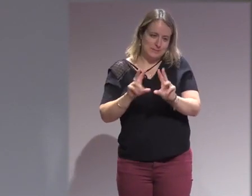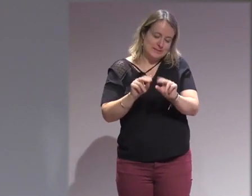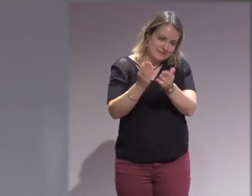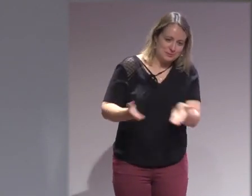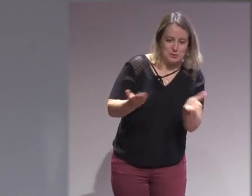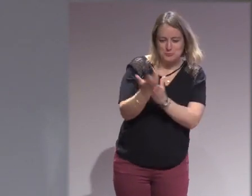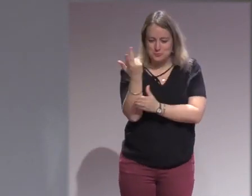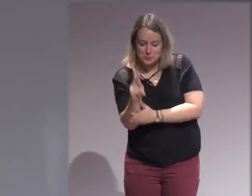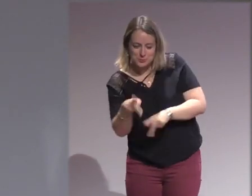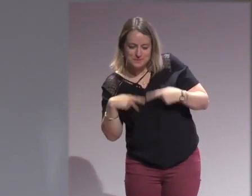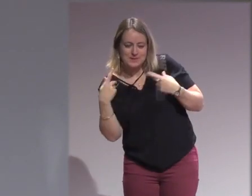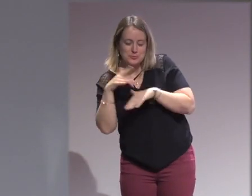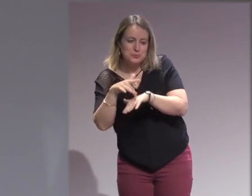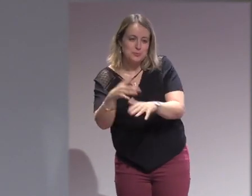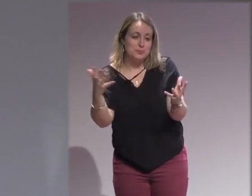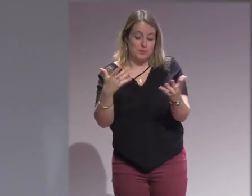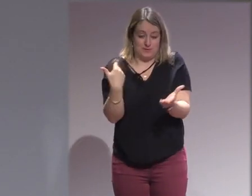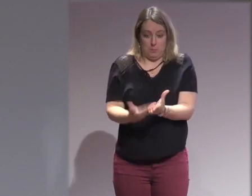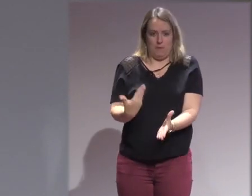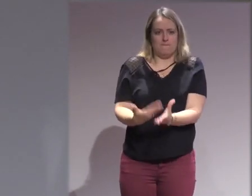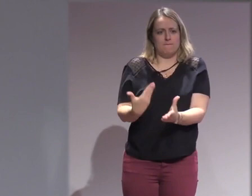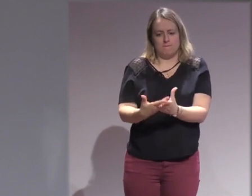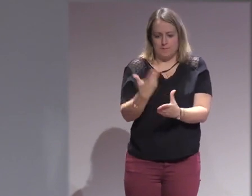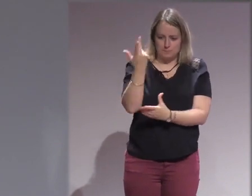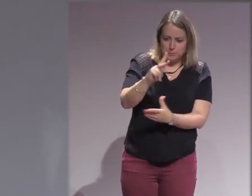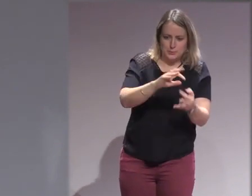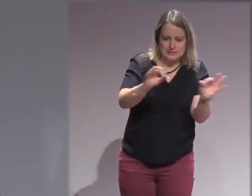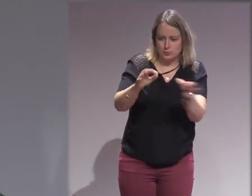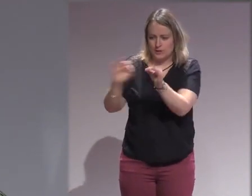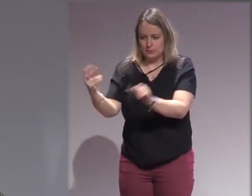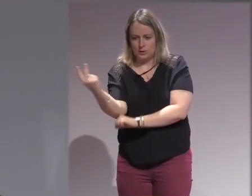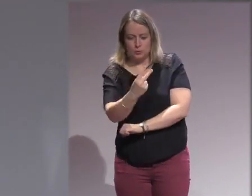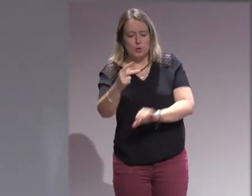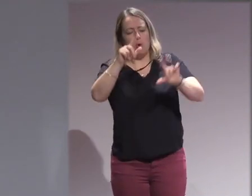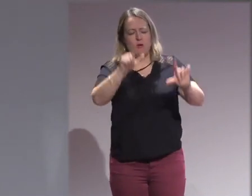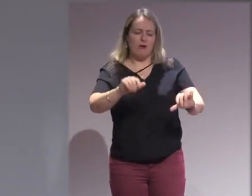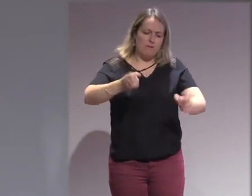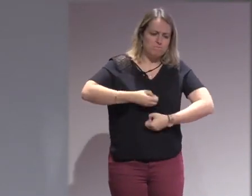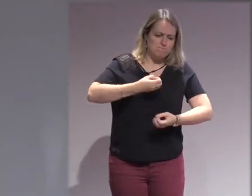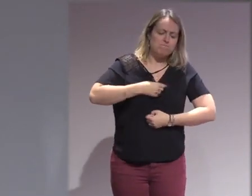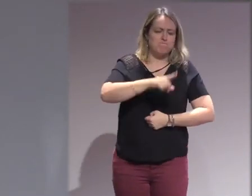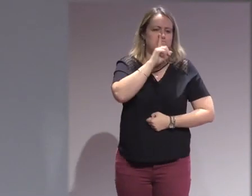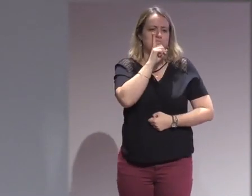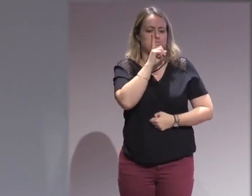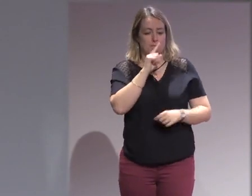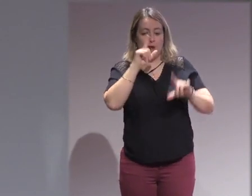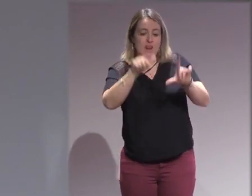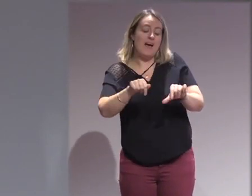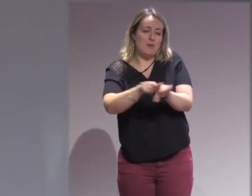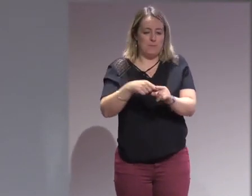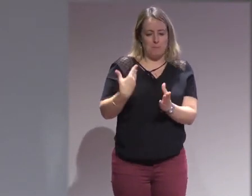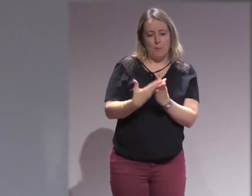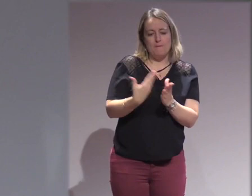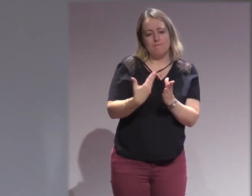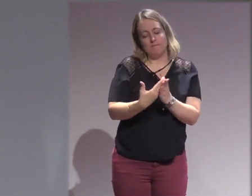on est vraiment dans un moment voilà, de dépossession totale de son histoire, de la parole. Vous êtes présente, mais finalement, votre présence sert à justifier qu'on vous